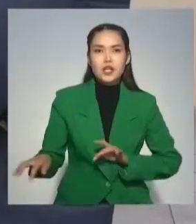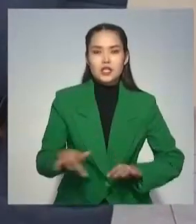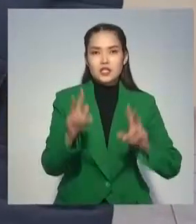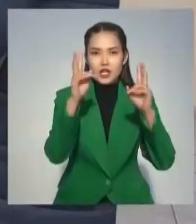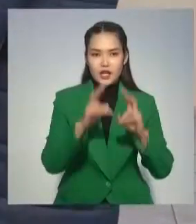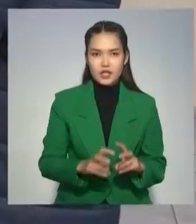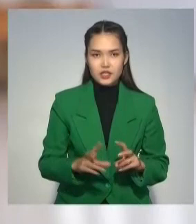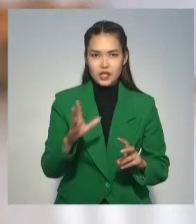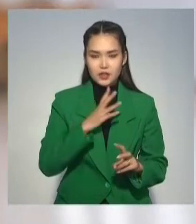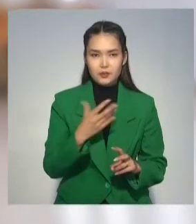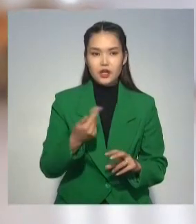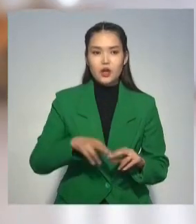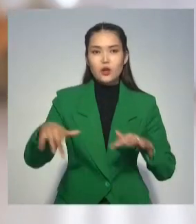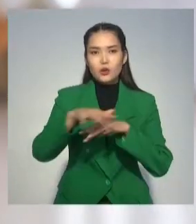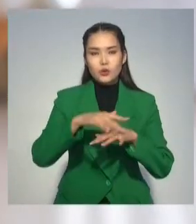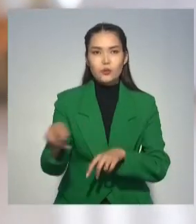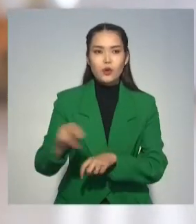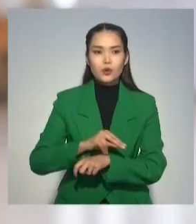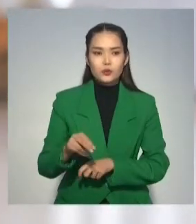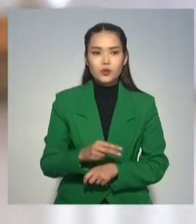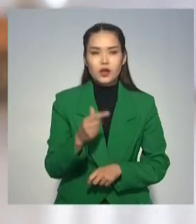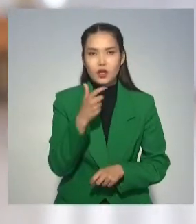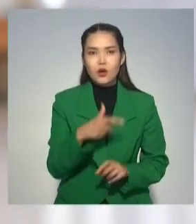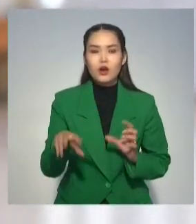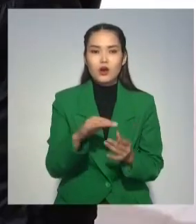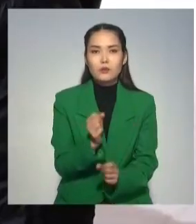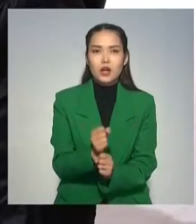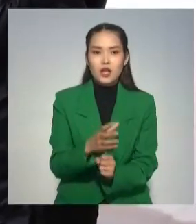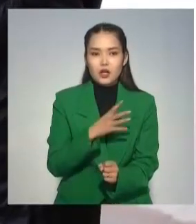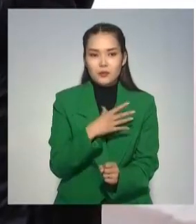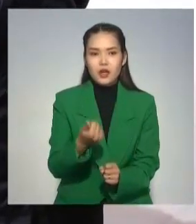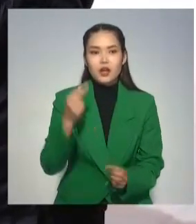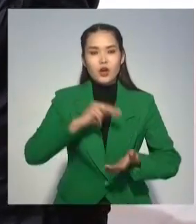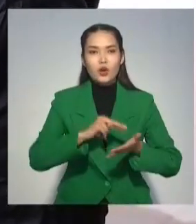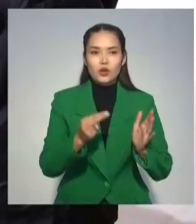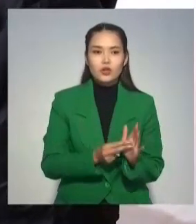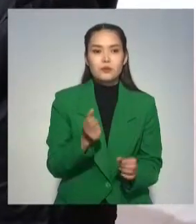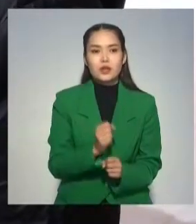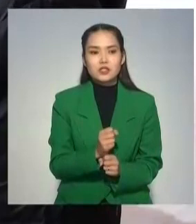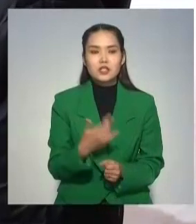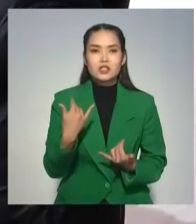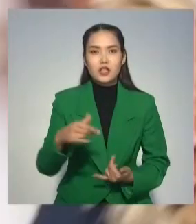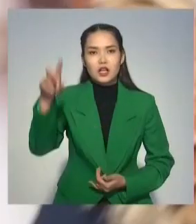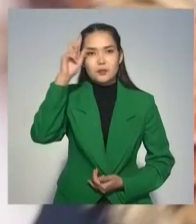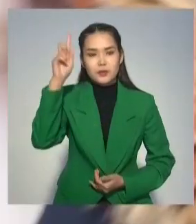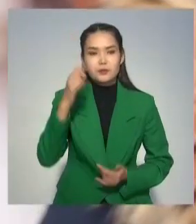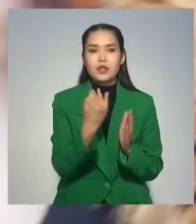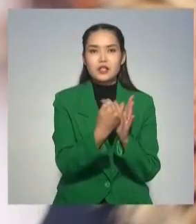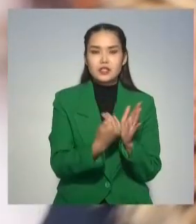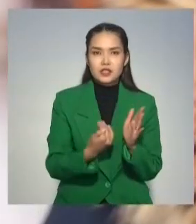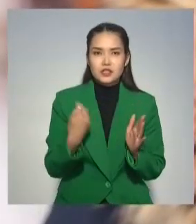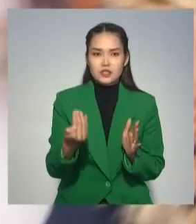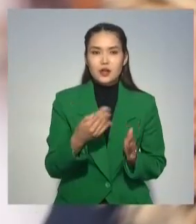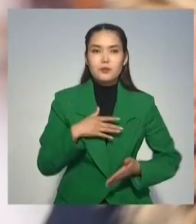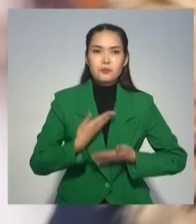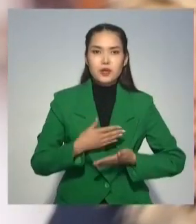Ғимарат апатты емес, күрделі жөндеуге жатады деген қорытынды беріпті. Былтыр жобалық сметалық құжаттама жасалған, енді мемлекеттік сараптама қорытындысын